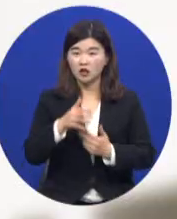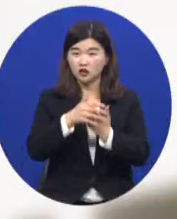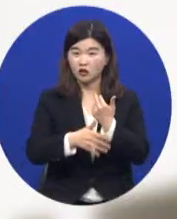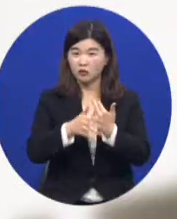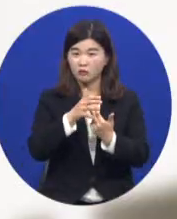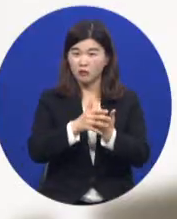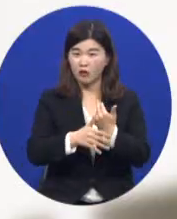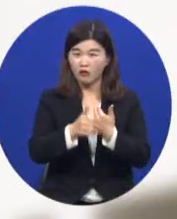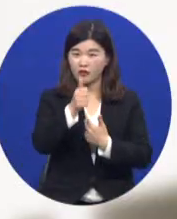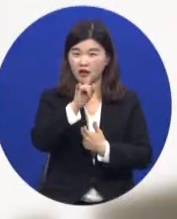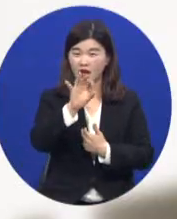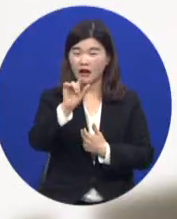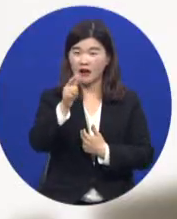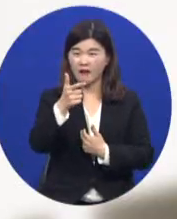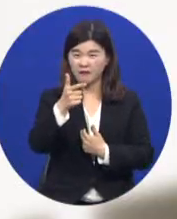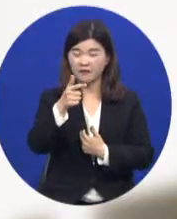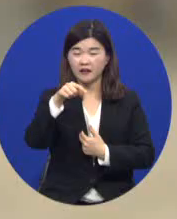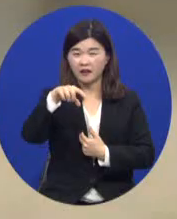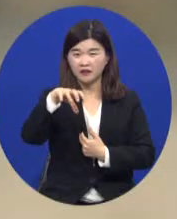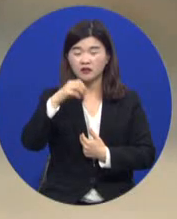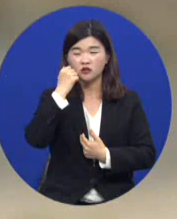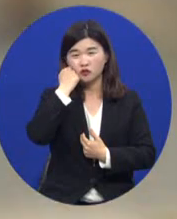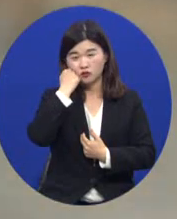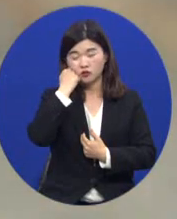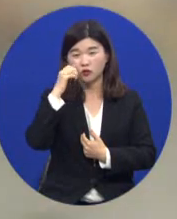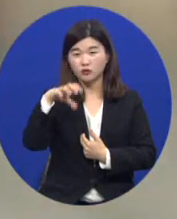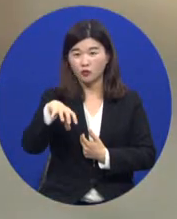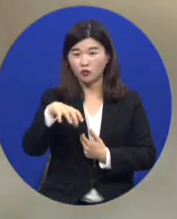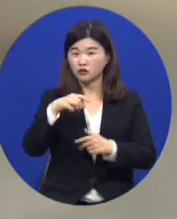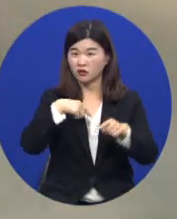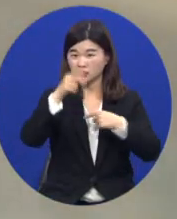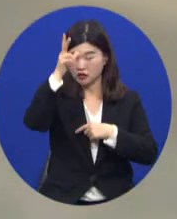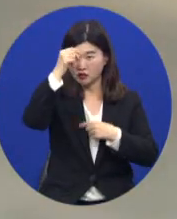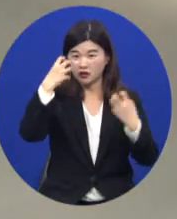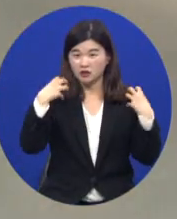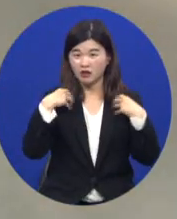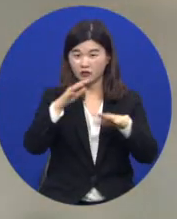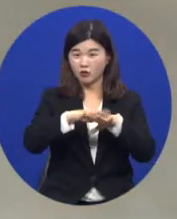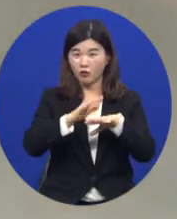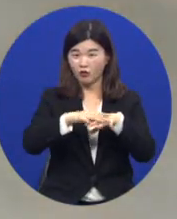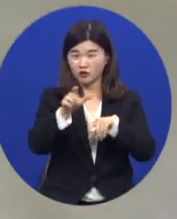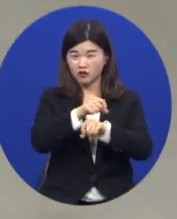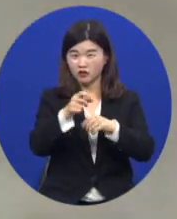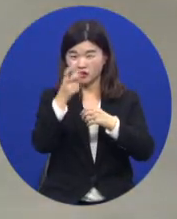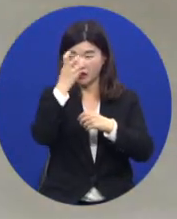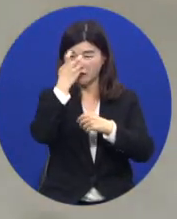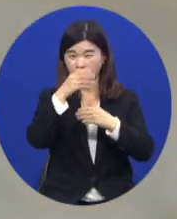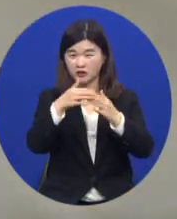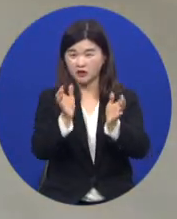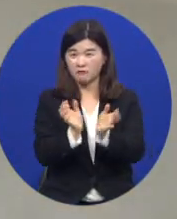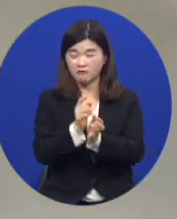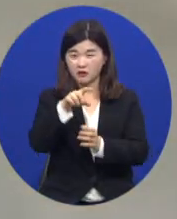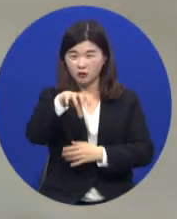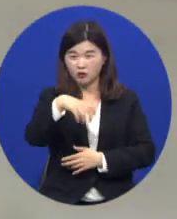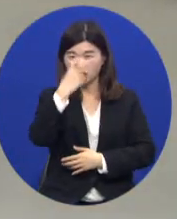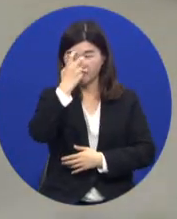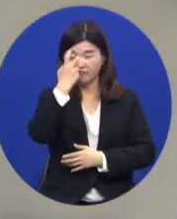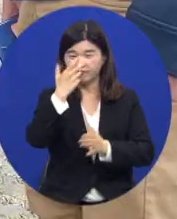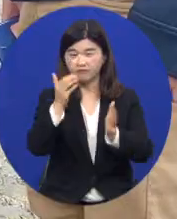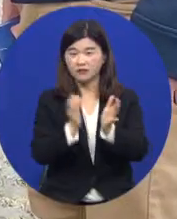서귀포시 해안에 위치한 한 숙박업소. 자치경찰 등 농업용수특별단속팀이 현장 점검에